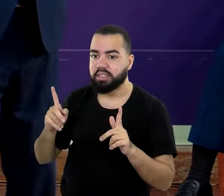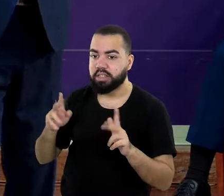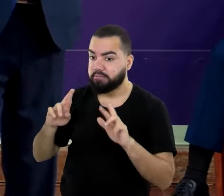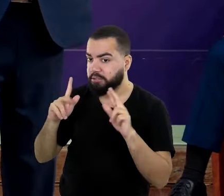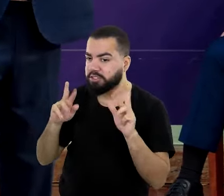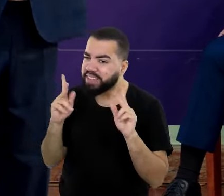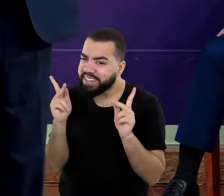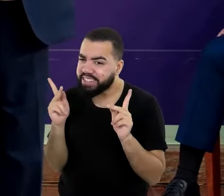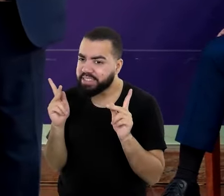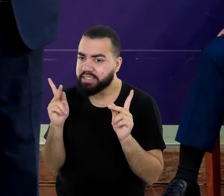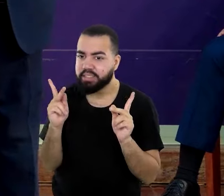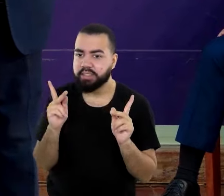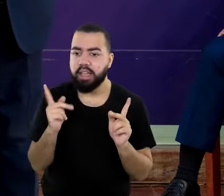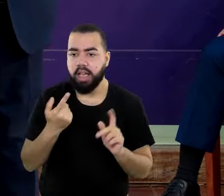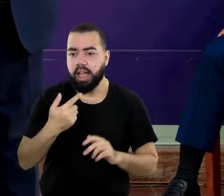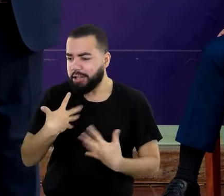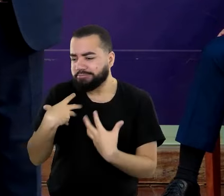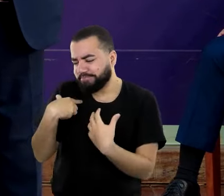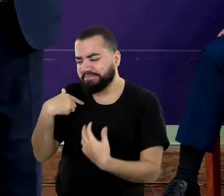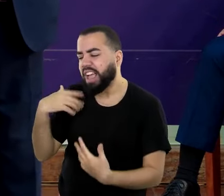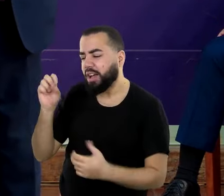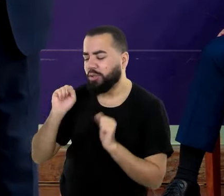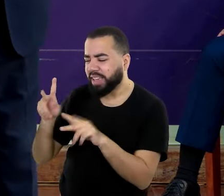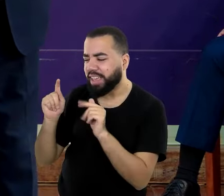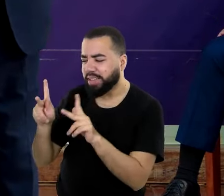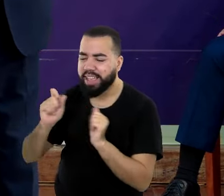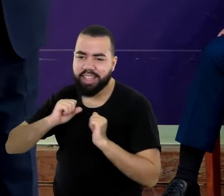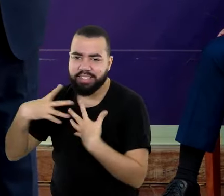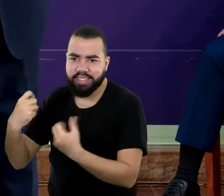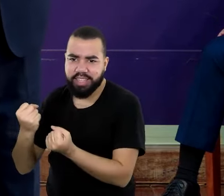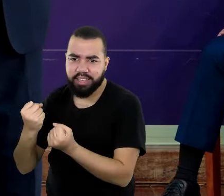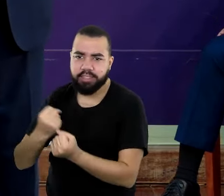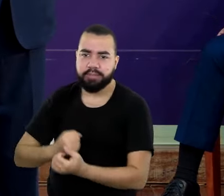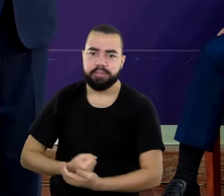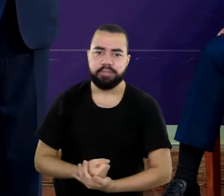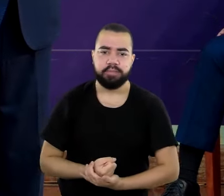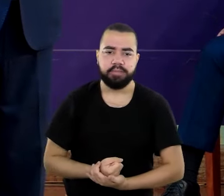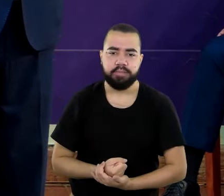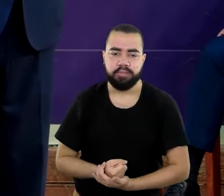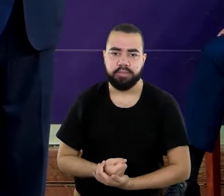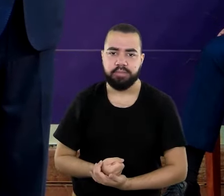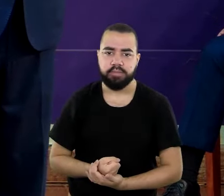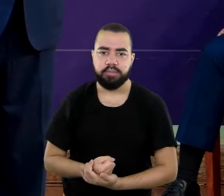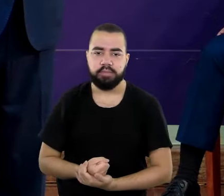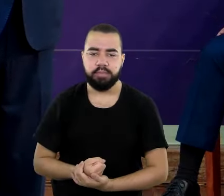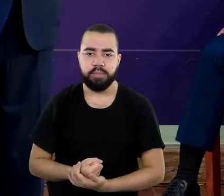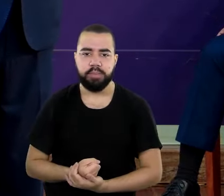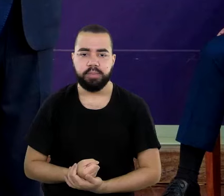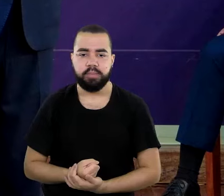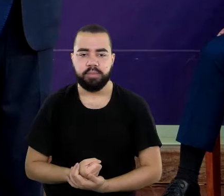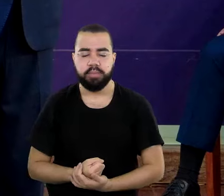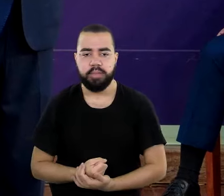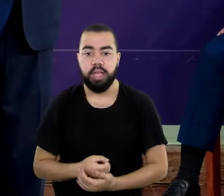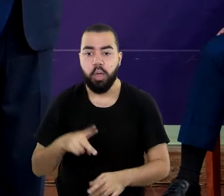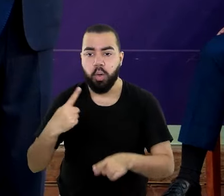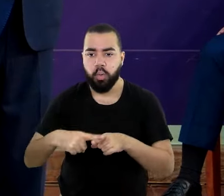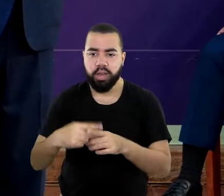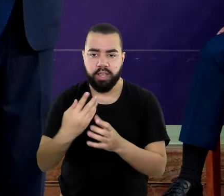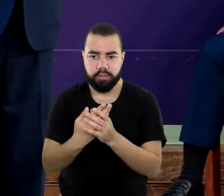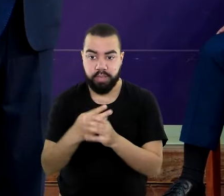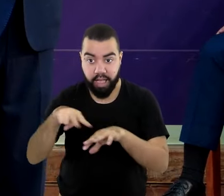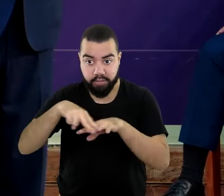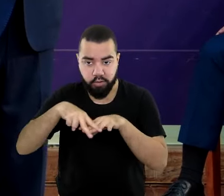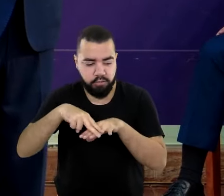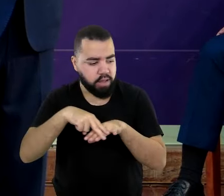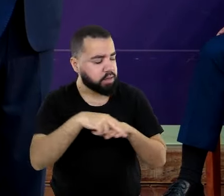잡더니 갑자기 웅 울어요. E falou assim, pegou nas minhas mãos